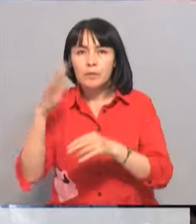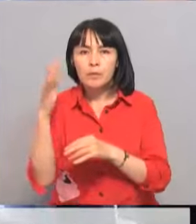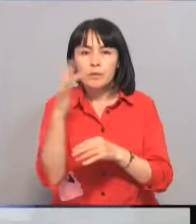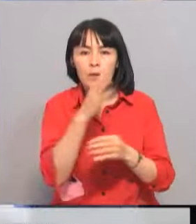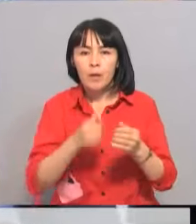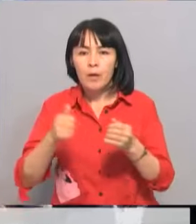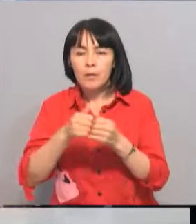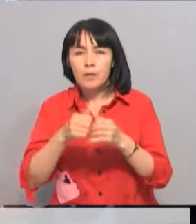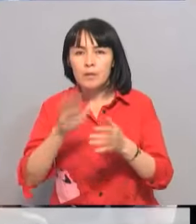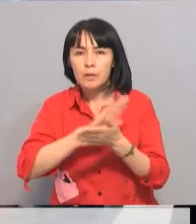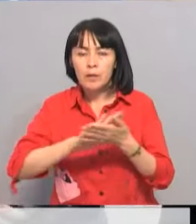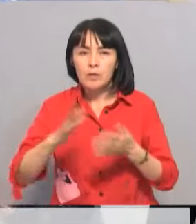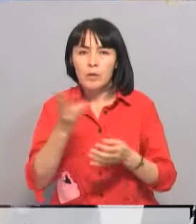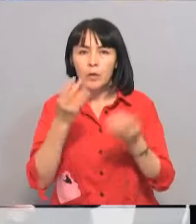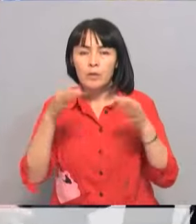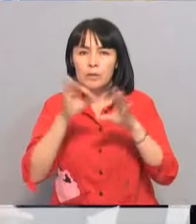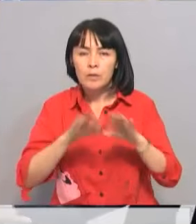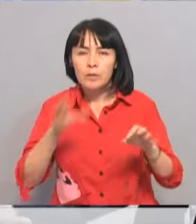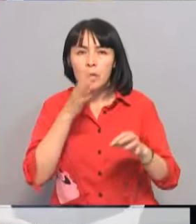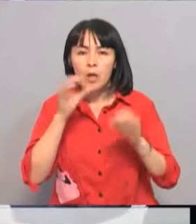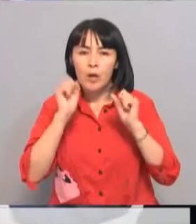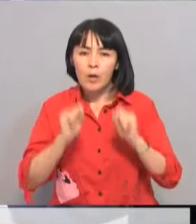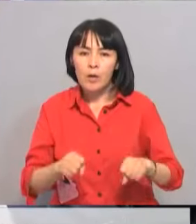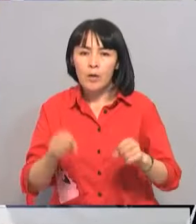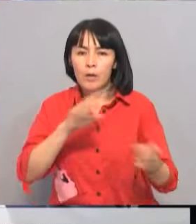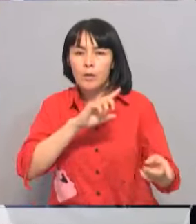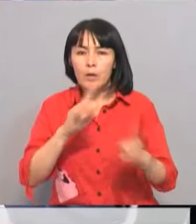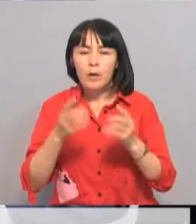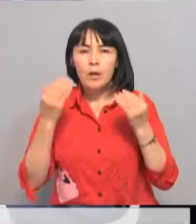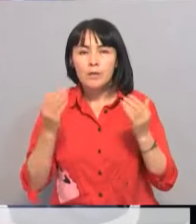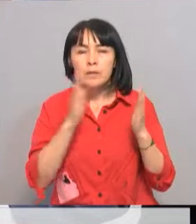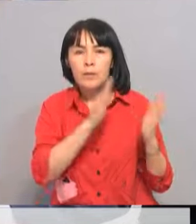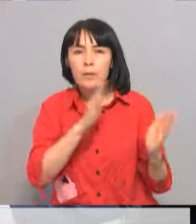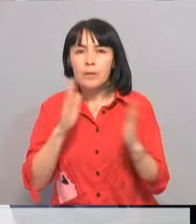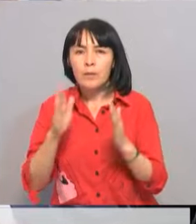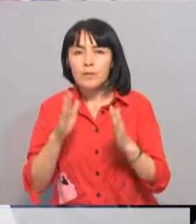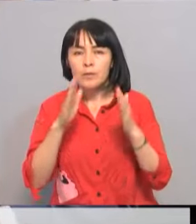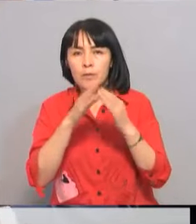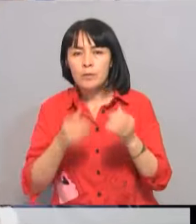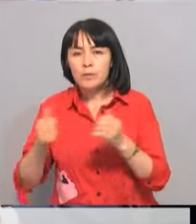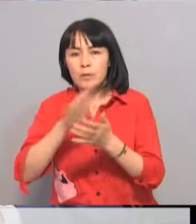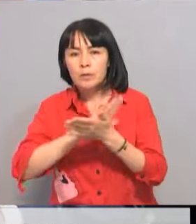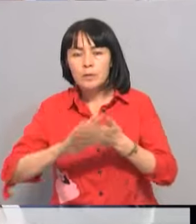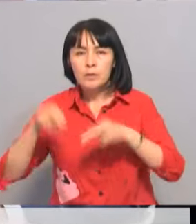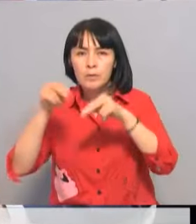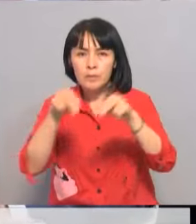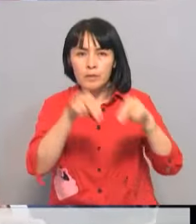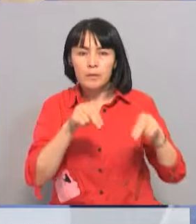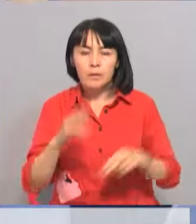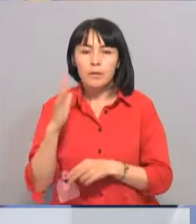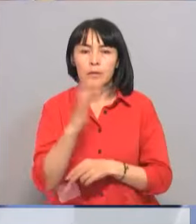дворе, благоустроить окрестности. Освободившее время можно занять приведением в порядок территории дома, посадка